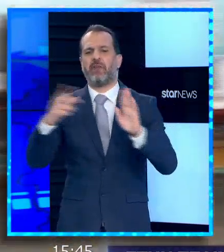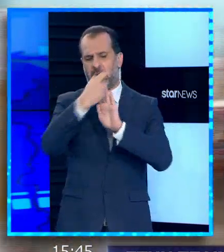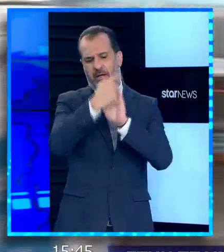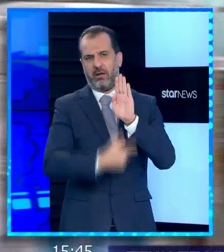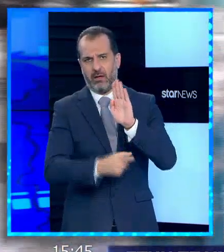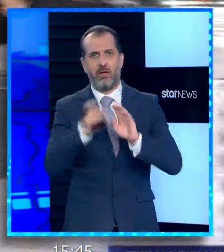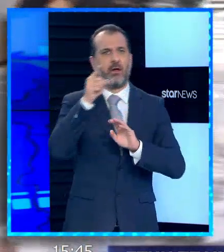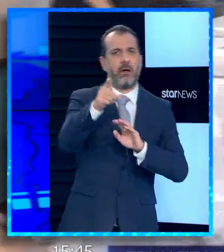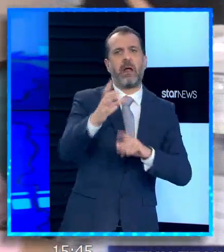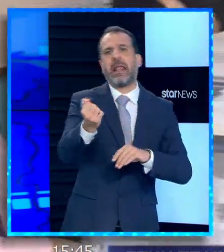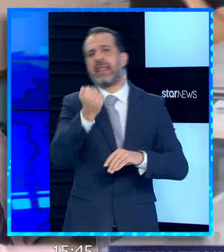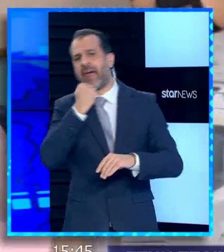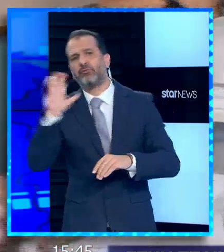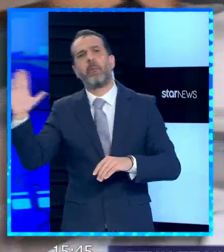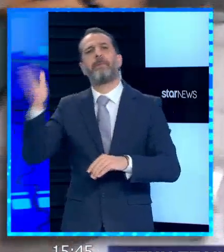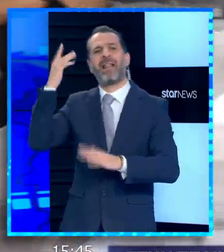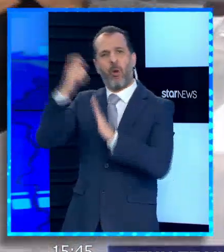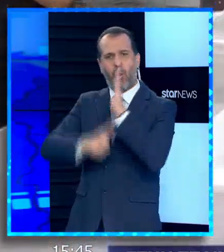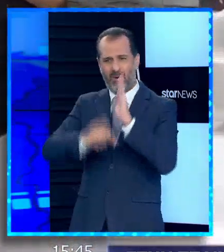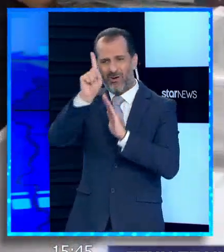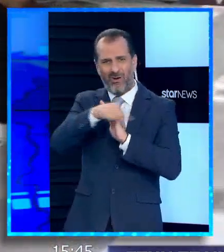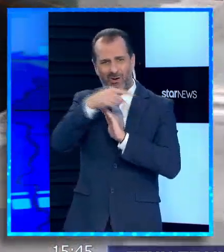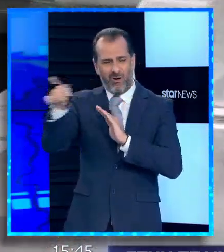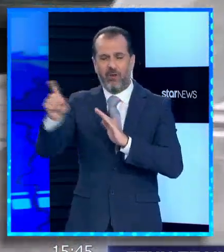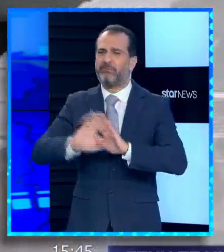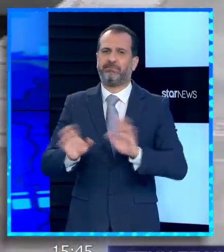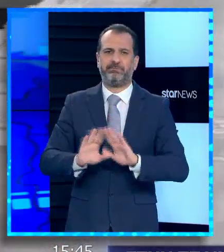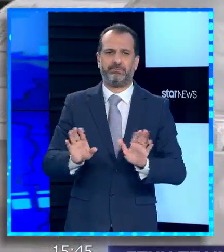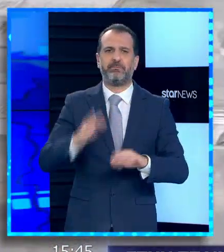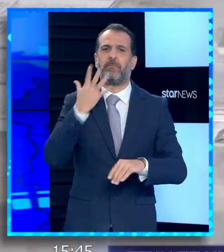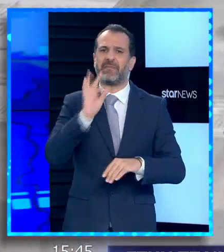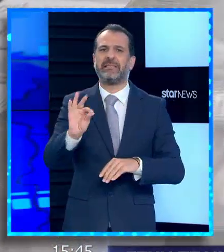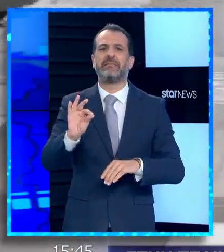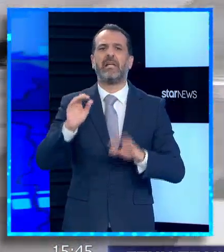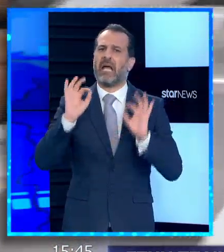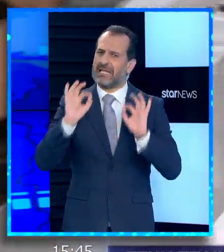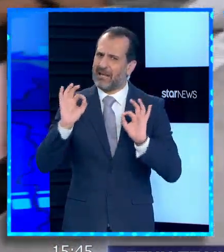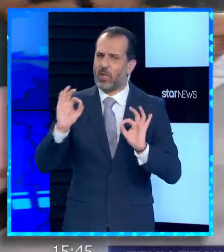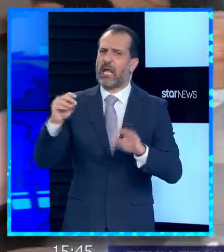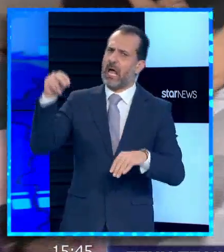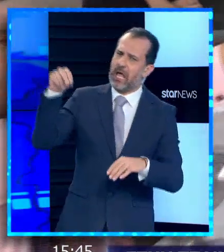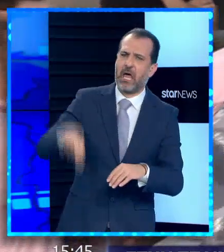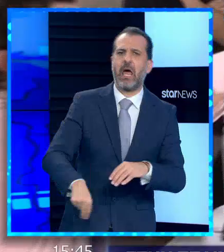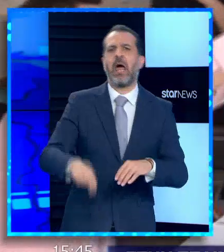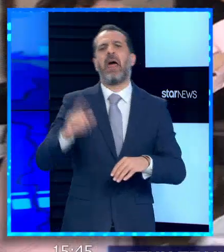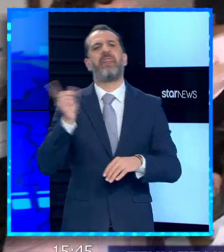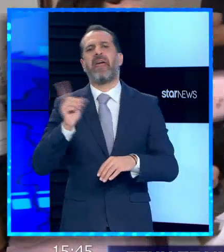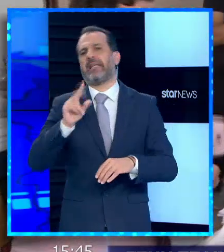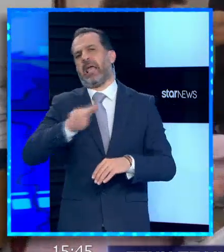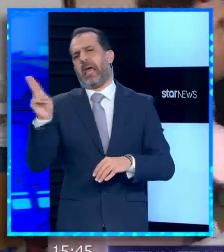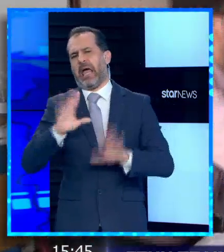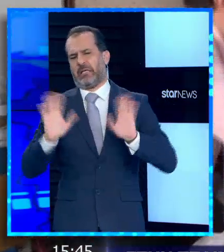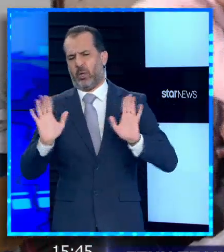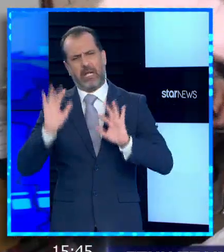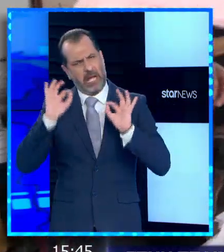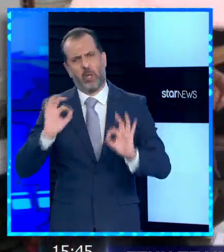τώρα κάποιος κατά λάθος πάρει το παλιό ψηφοδέλτιο και πάει και το ρίξει, αυτό θα προσμετρηθεί κανονικά στην εκλογική διαδικασία.